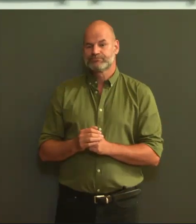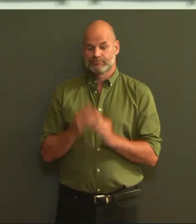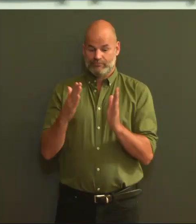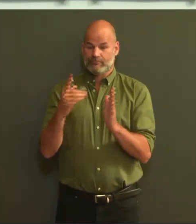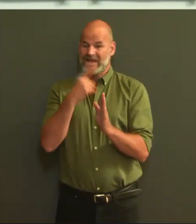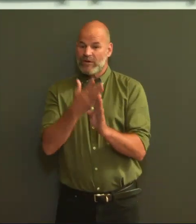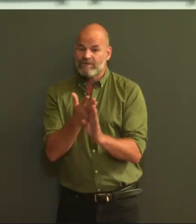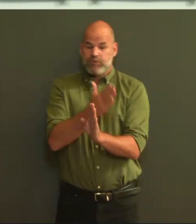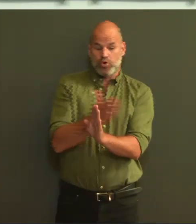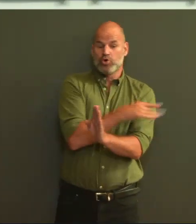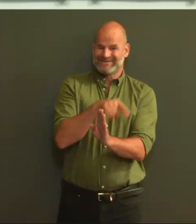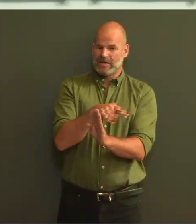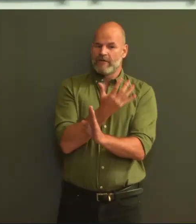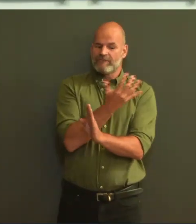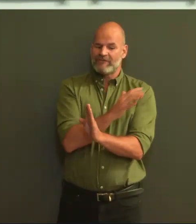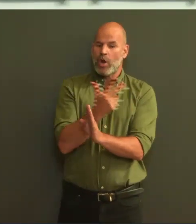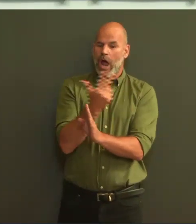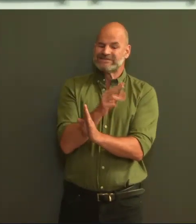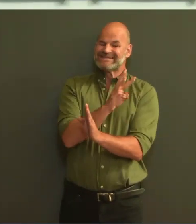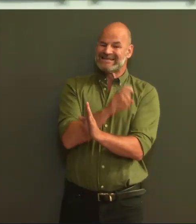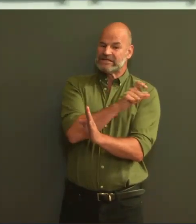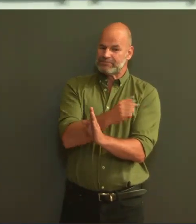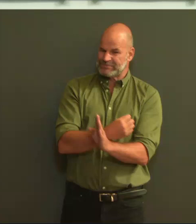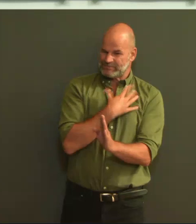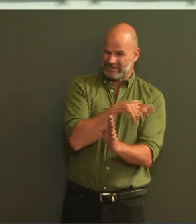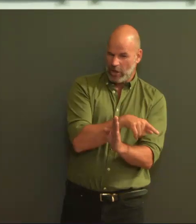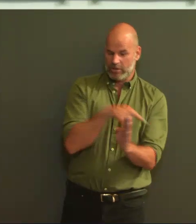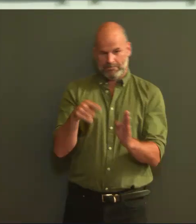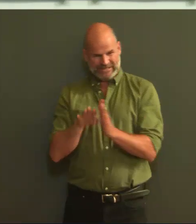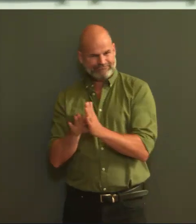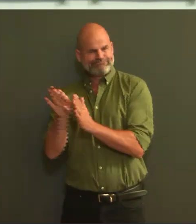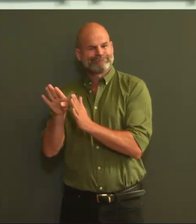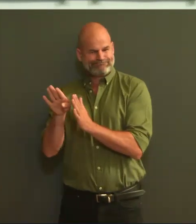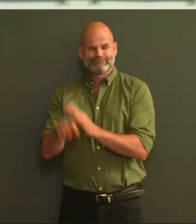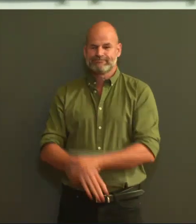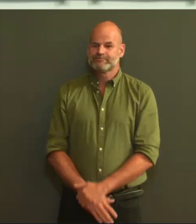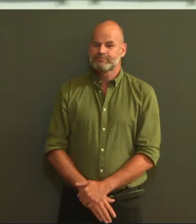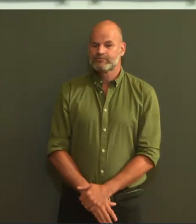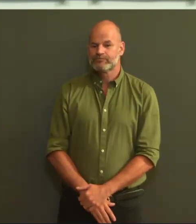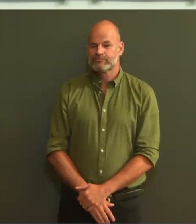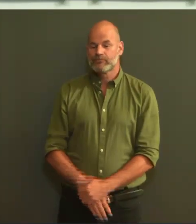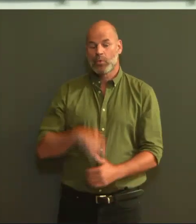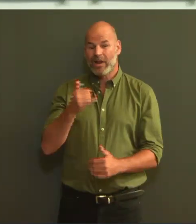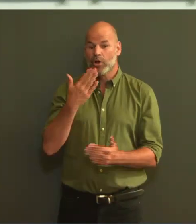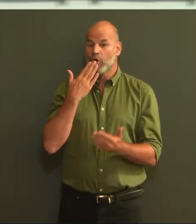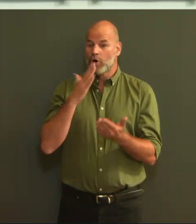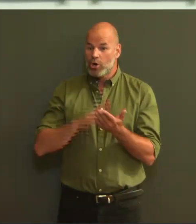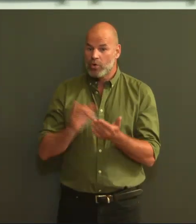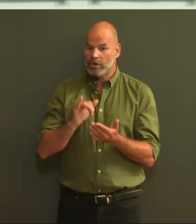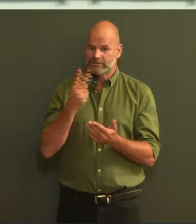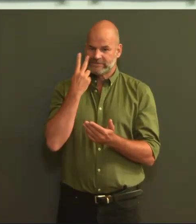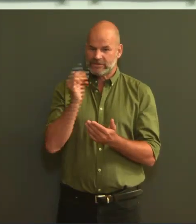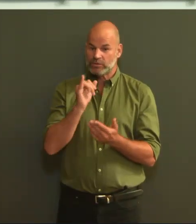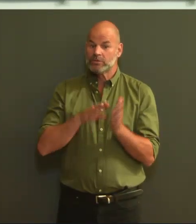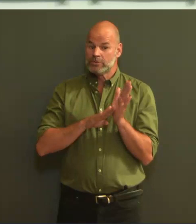Gelukkig zien we sinds enkele dagen dat deze toename, want het blijft een toename, weliswaar aan het afvlakken is.